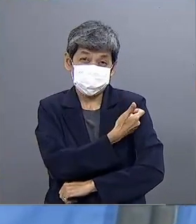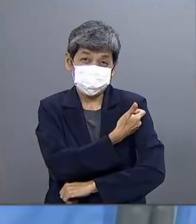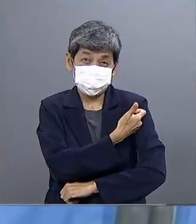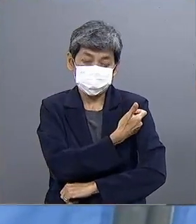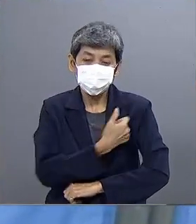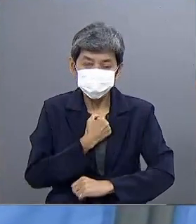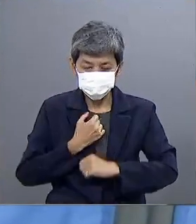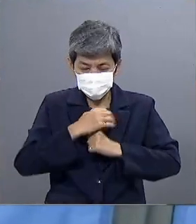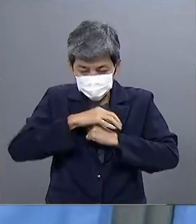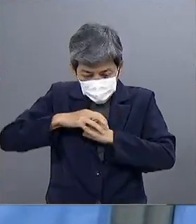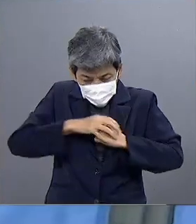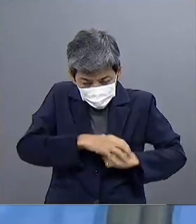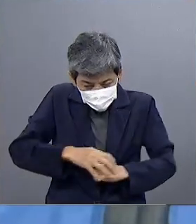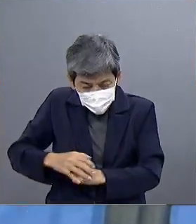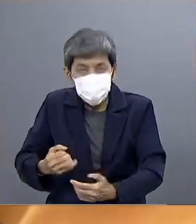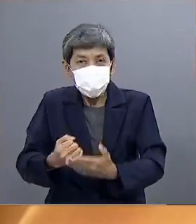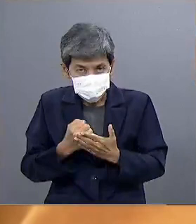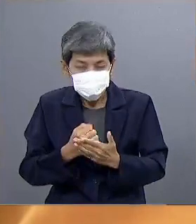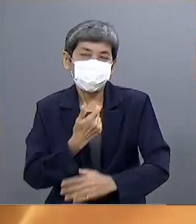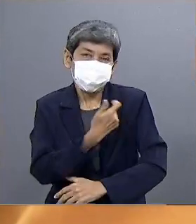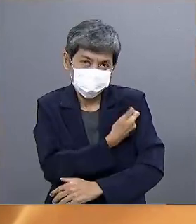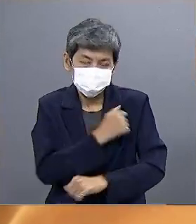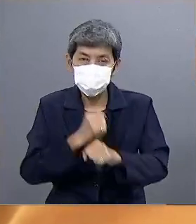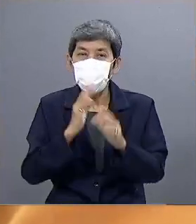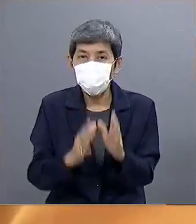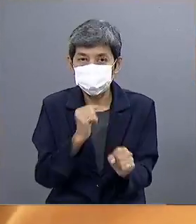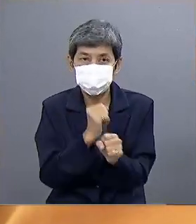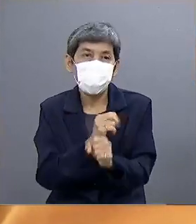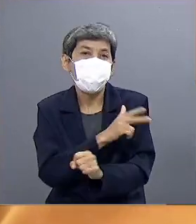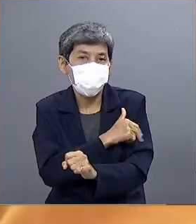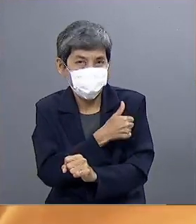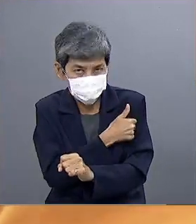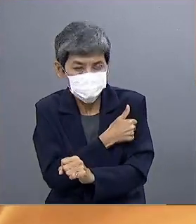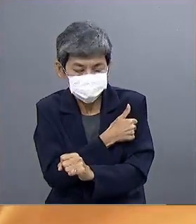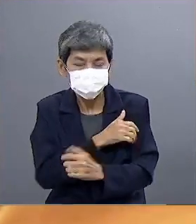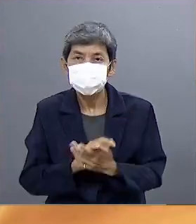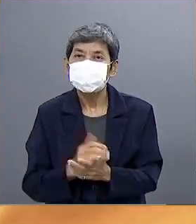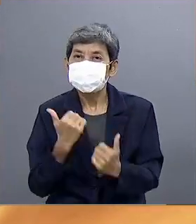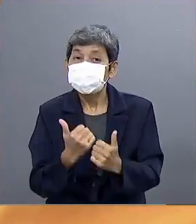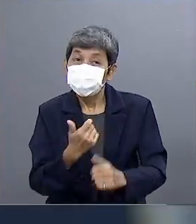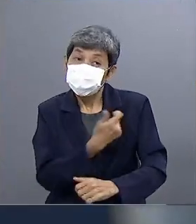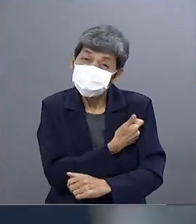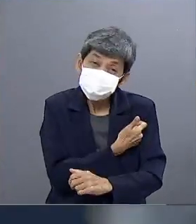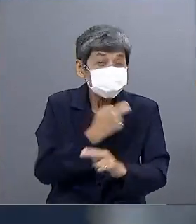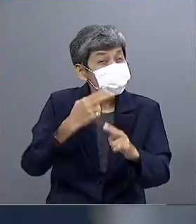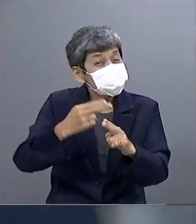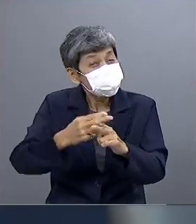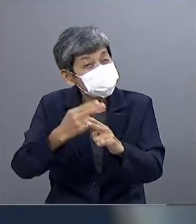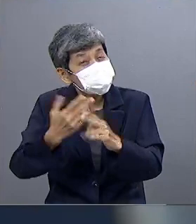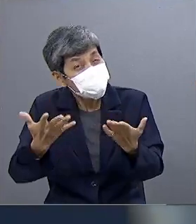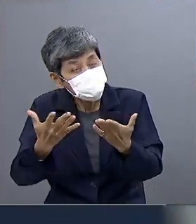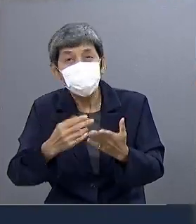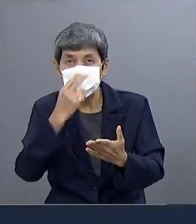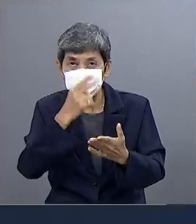กันหรือบูสเตอร์โดสสำหรับบุคลากรทางการแพทย์ด่านหน้าส่วนจะให้วัคซีนชนิดไวรัสเวกเตอร์หรือว่าช